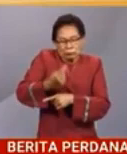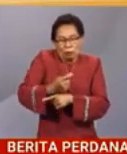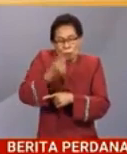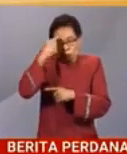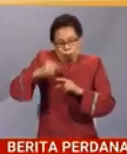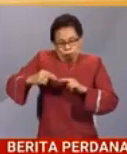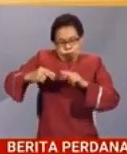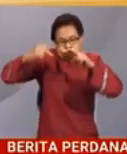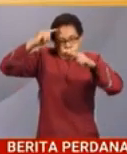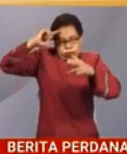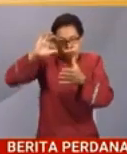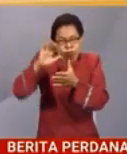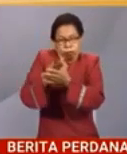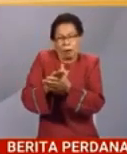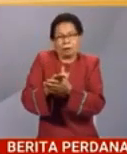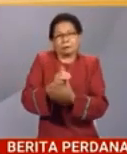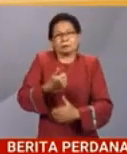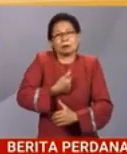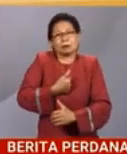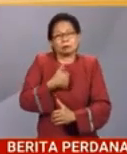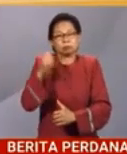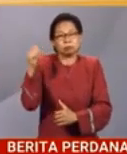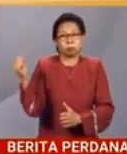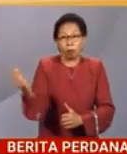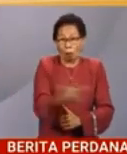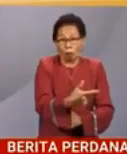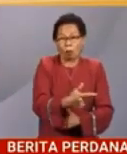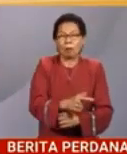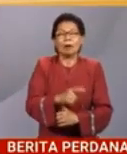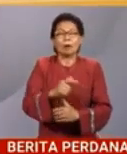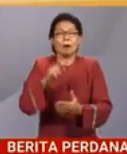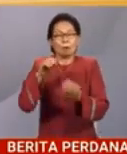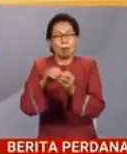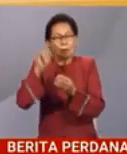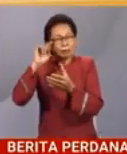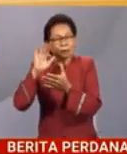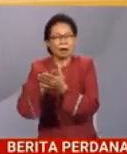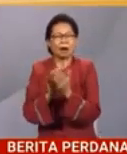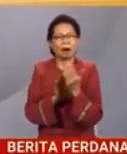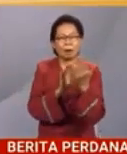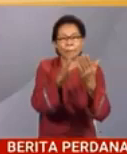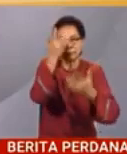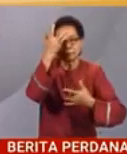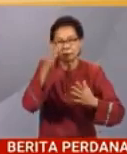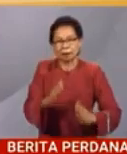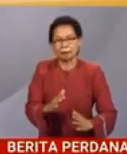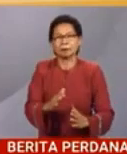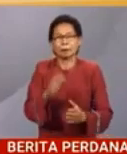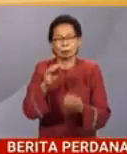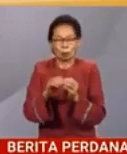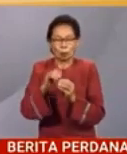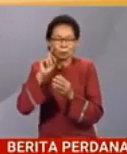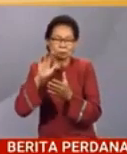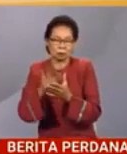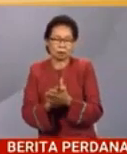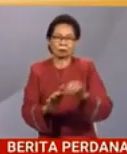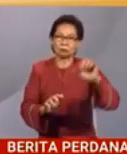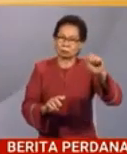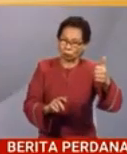tahap keyakinan. So jadi mereka lebih yakin untuk berhadapan dengan pesakit-pesakit ni. Itu nombor satu. Lepas tu nombor